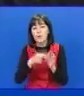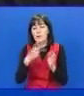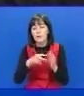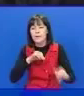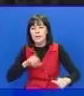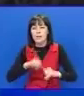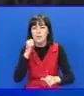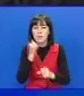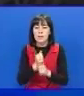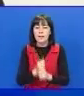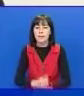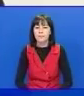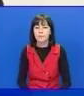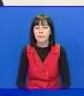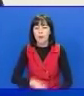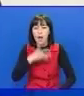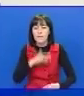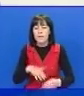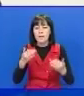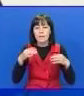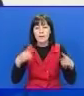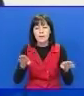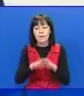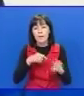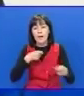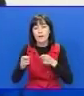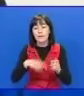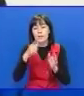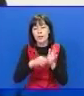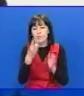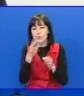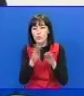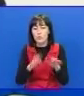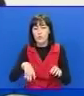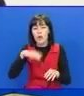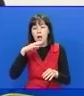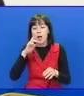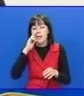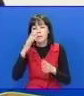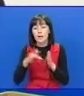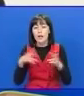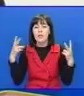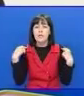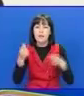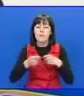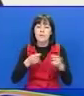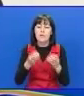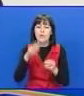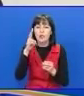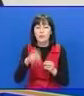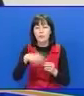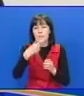жасаған. Девиантты, мінез-құлықты әкімшілік жауапкершілікке тартылған 73 оқушы Шымкент қалалық ішкі істер басқармасында және